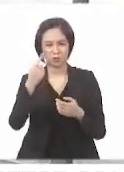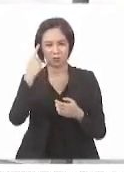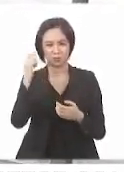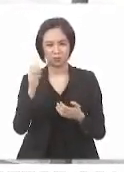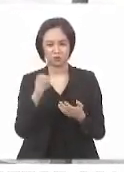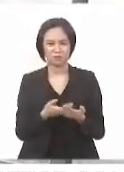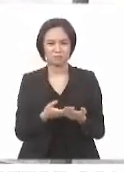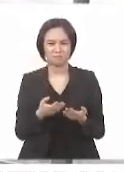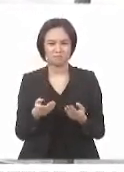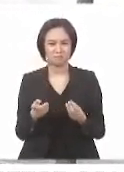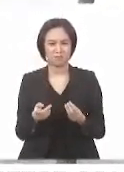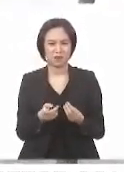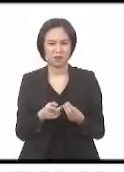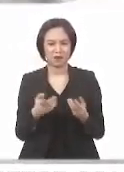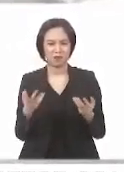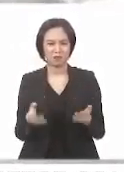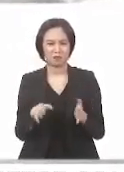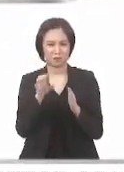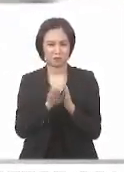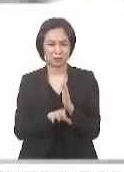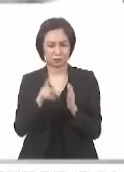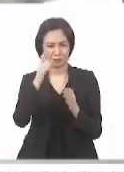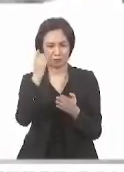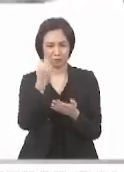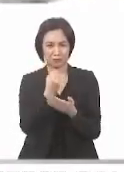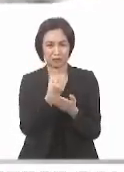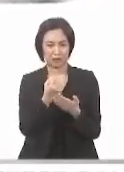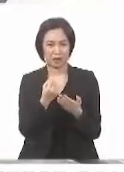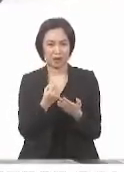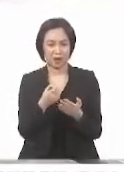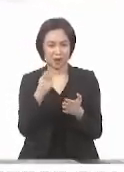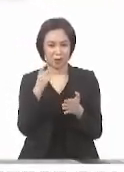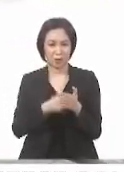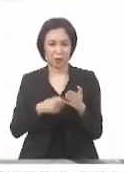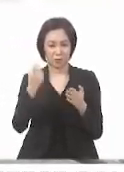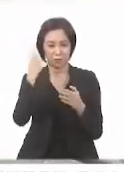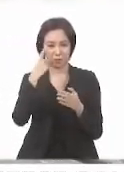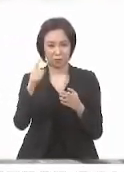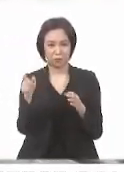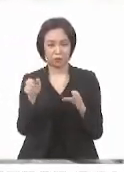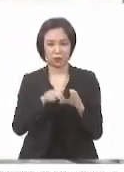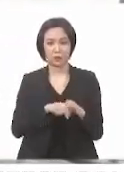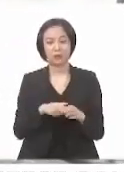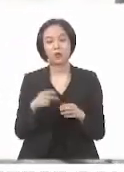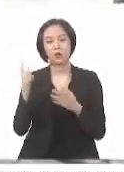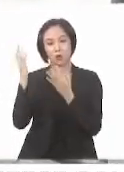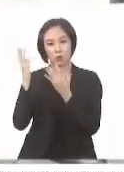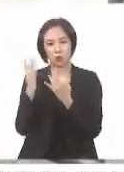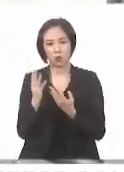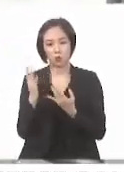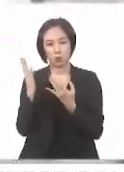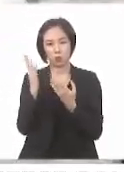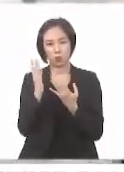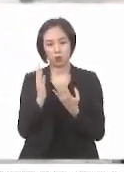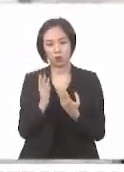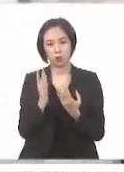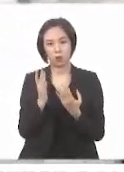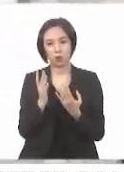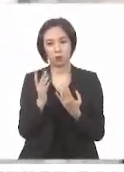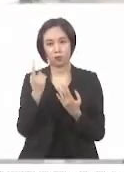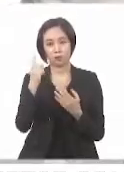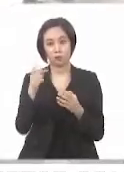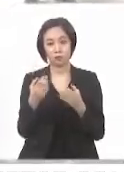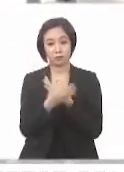ang nag-aalok ng ganitong setup. Kaya ang ginagawa niya, nag-aabang ng libreng sakay at doble ang paghihigpit ng sinturon.